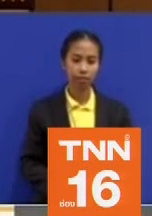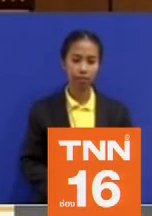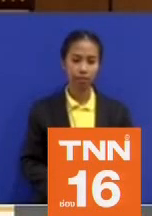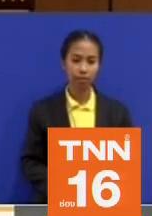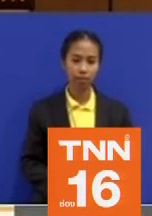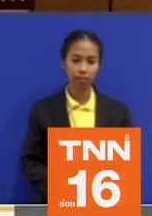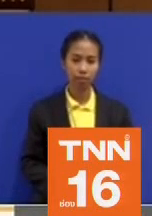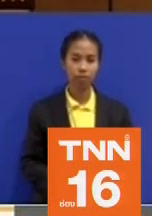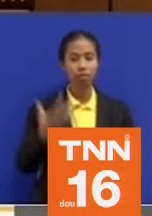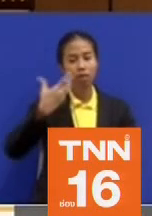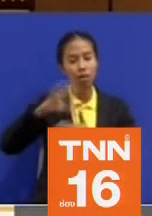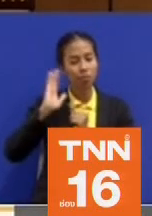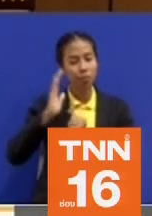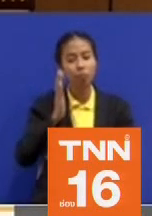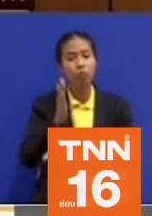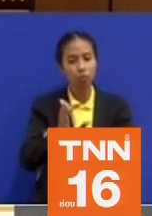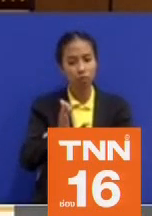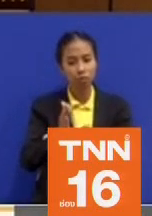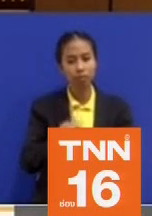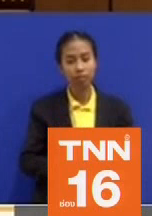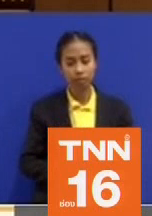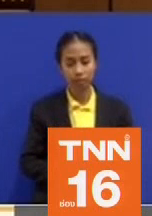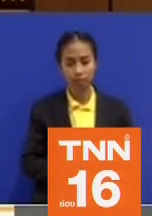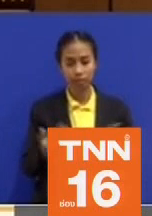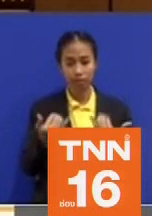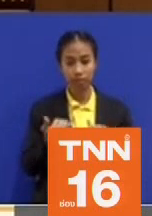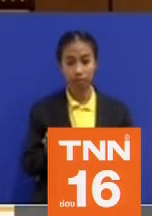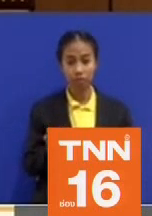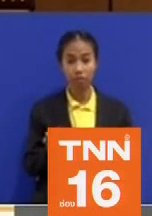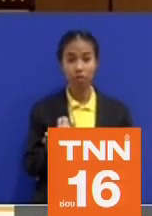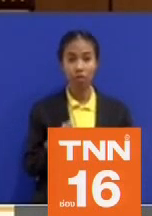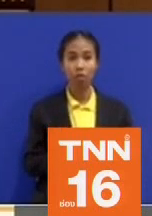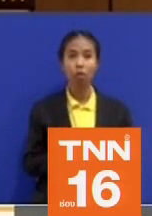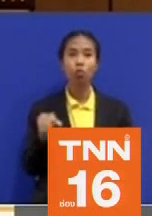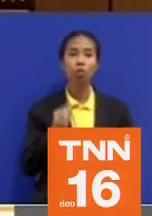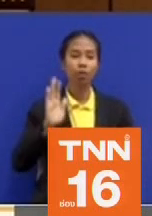ไม่มีความเห็นเป็นอย่างอื่นก็ขอมติเท่านั้นเองฮะ